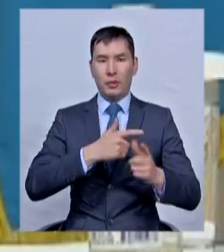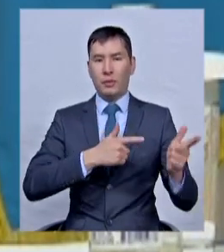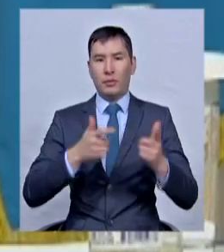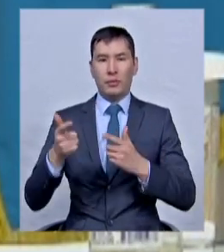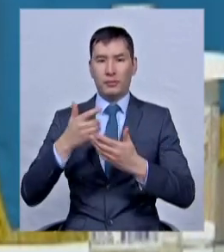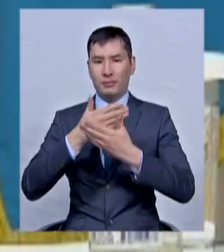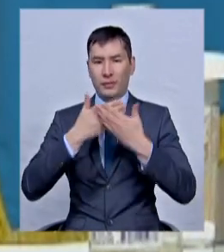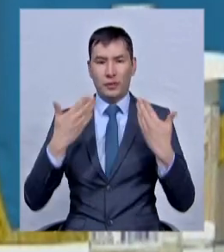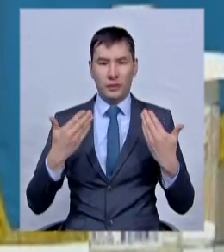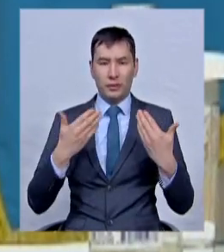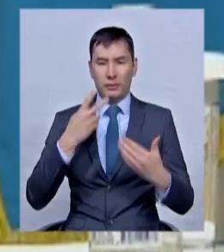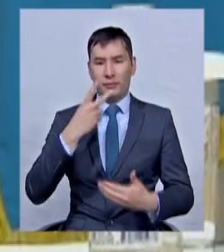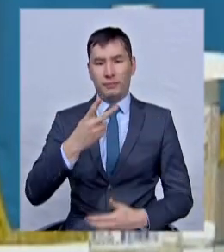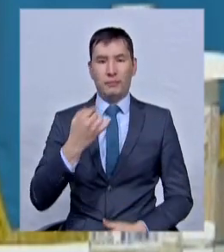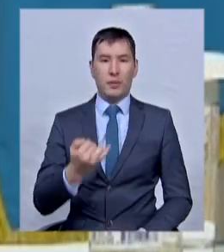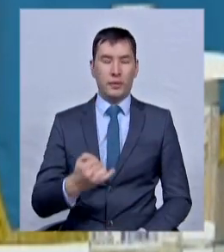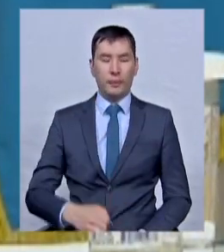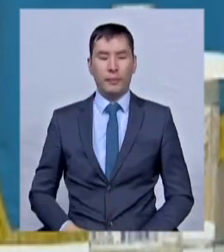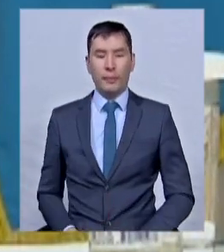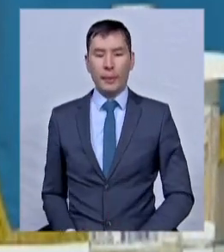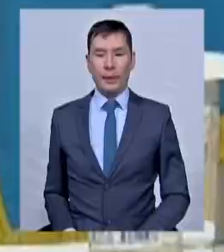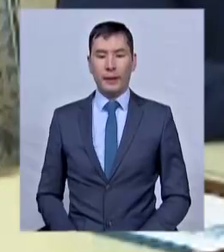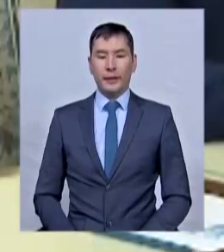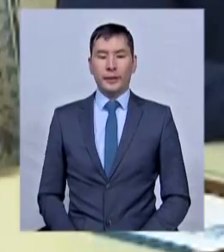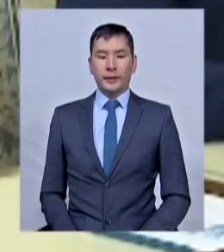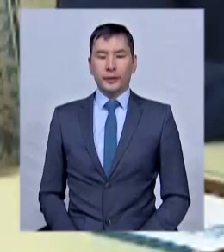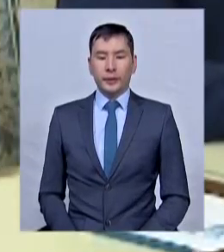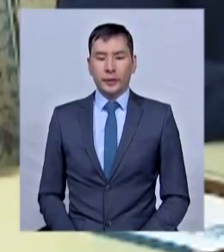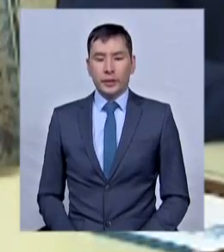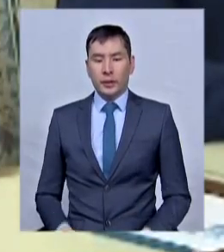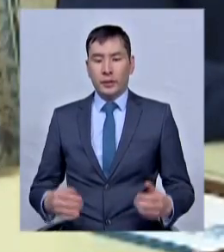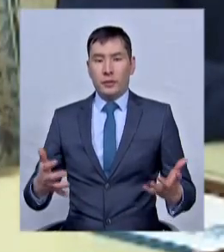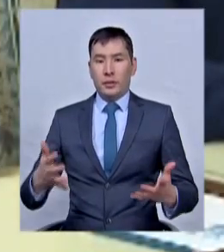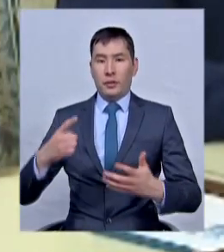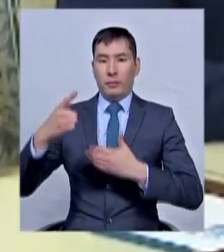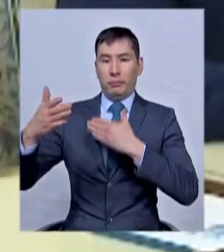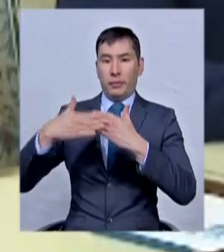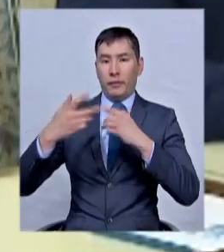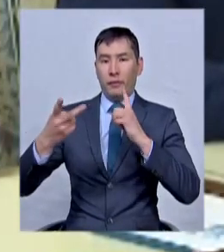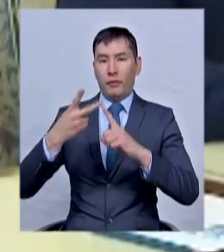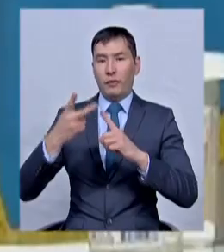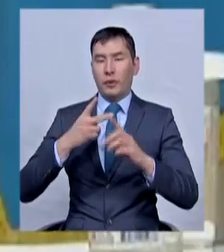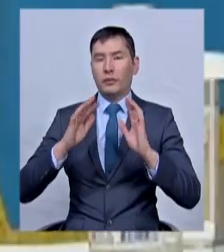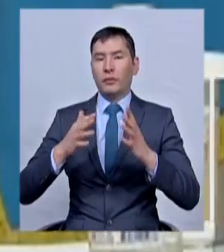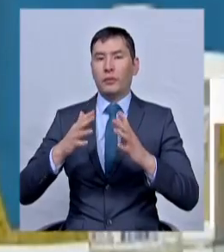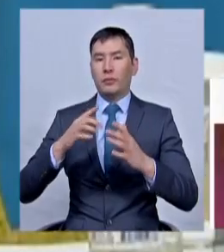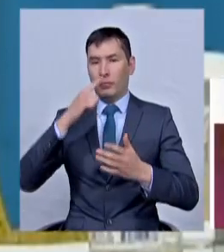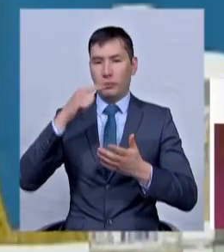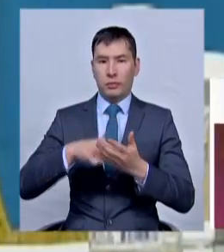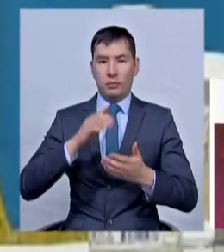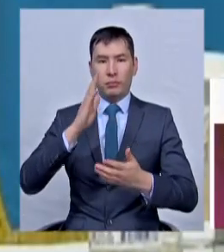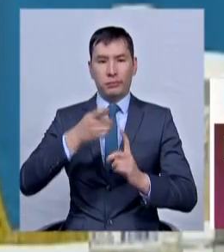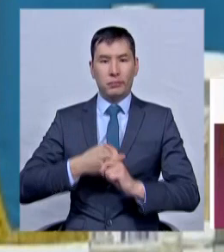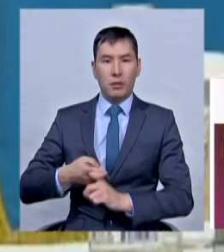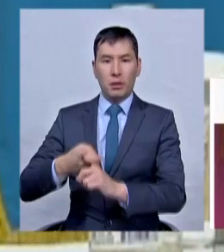Жақында жүргізілген медициналық ұйымдарды бағалау олардың дайындық деңгейінің жеткіліксіздігін көрсетеді. Денсаулық сақтау объектілерінің жартысынан астамында